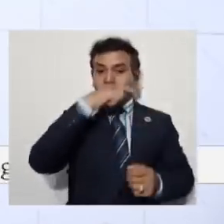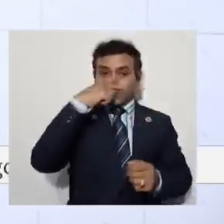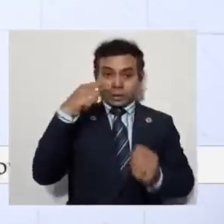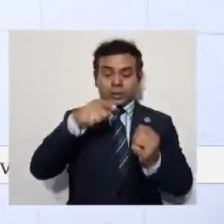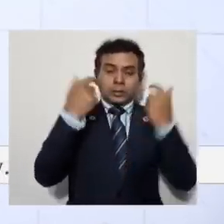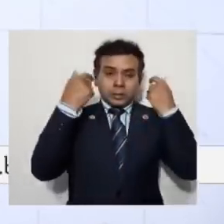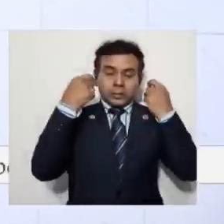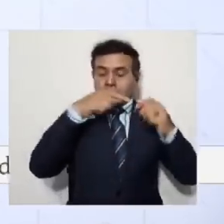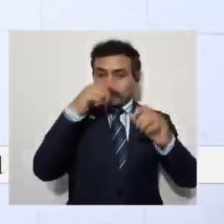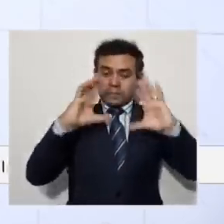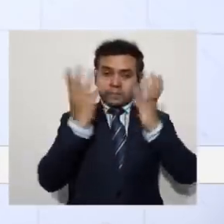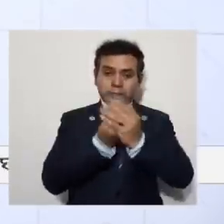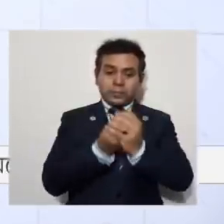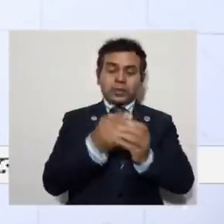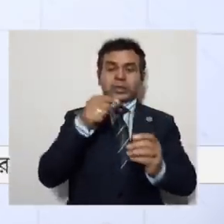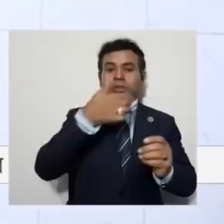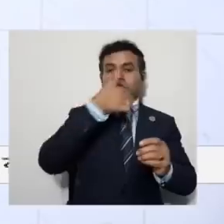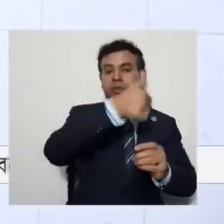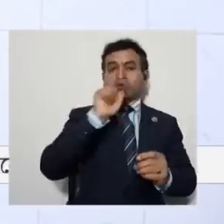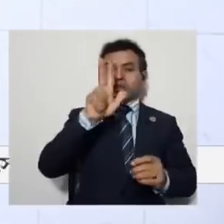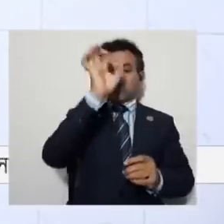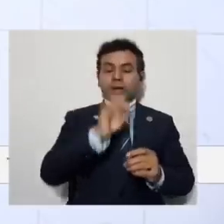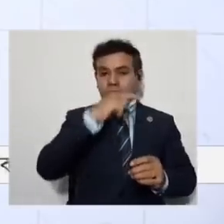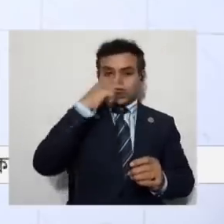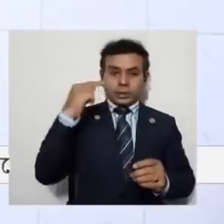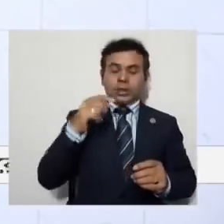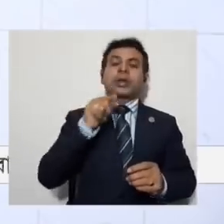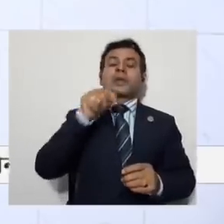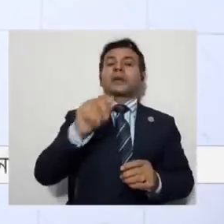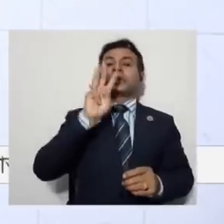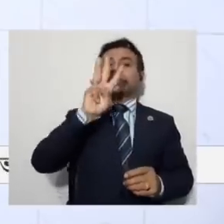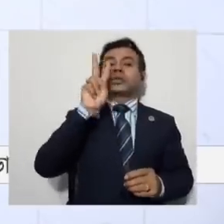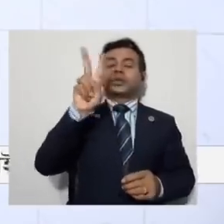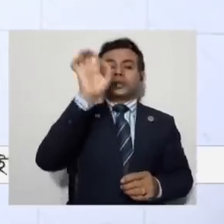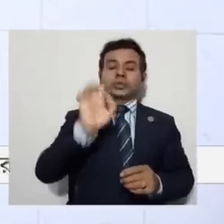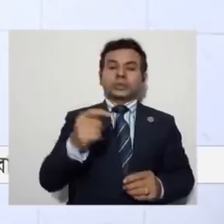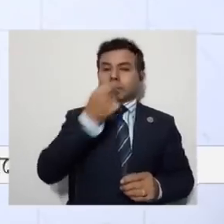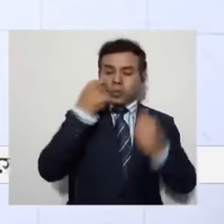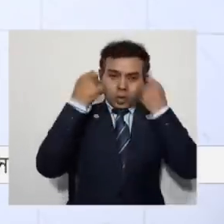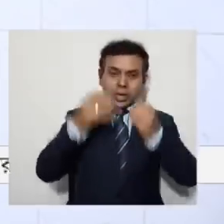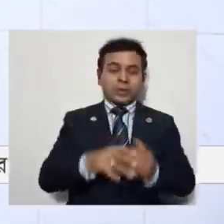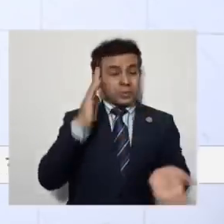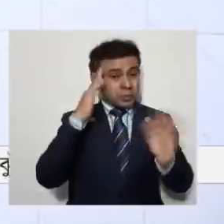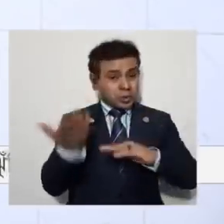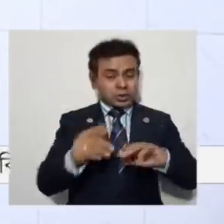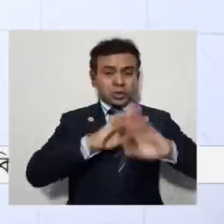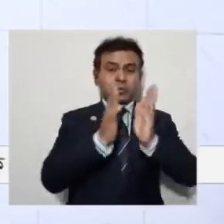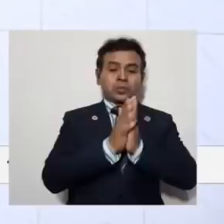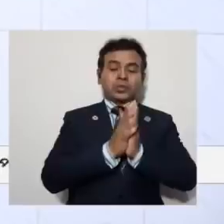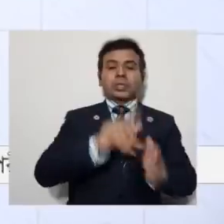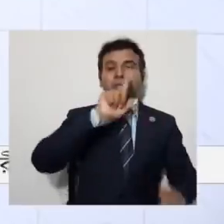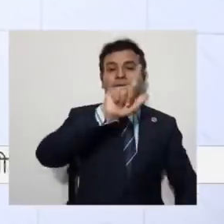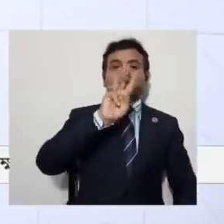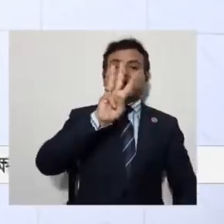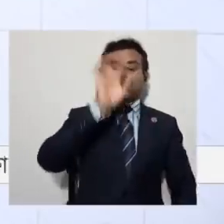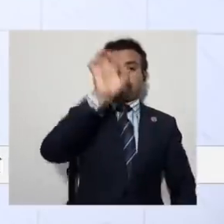মেল এবং ফিমেল রেশিও, তাতে যারা শনাক্ত হয়েছে তার মধ্যে 68 ভাগ পুরুষ এবং 32 ভাগ নারী।